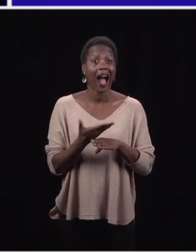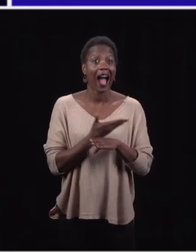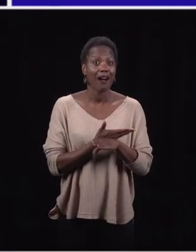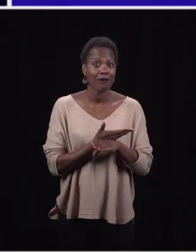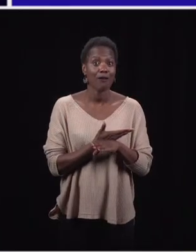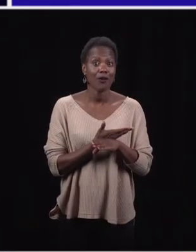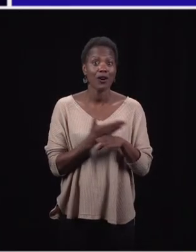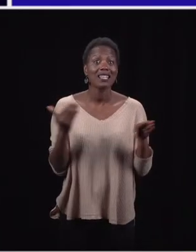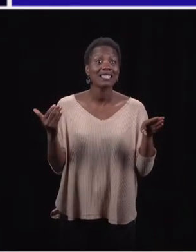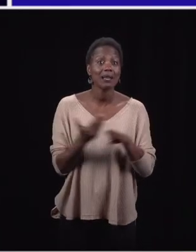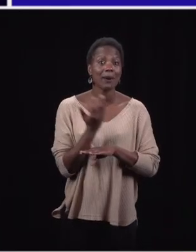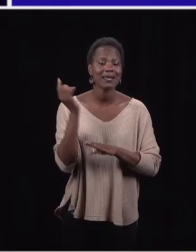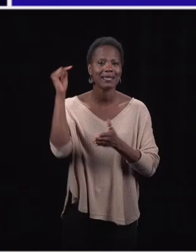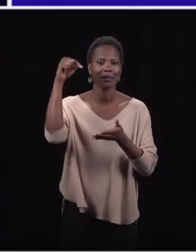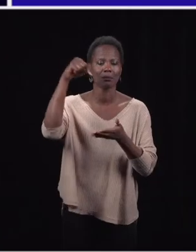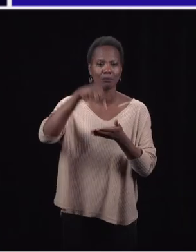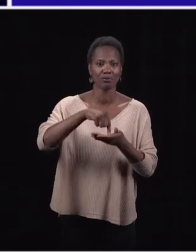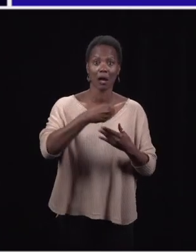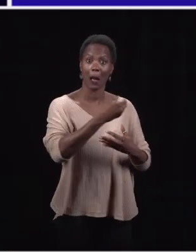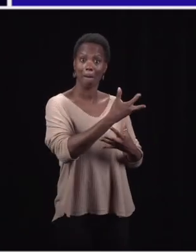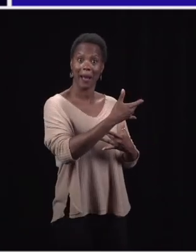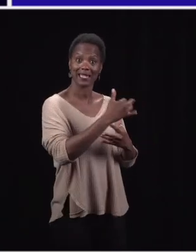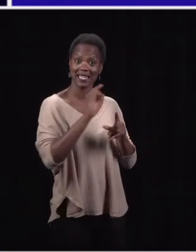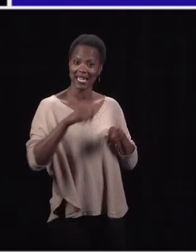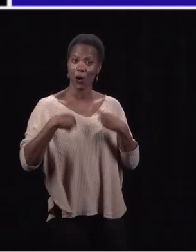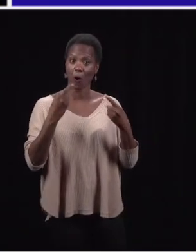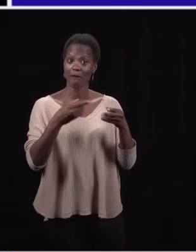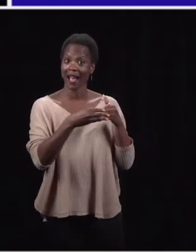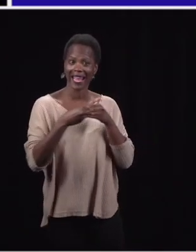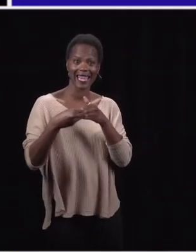pour la Martinique suivez le guide